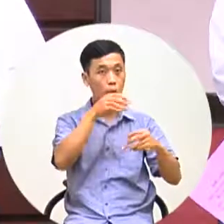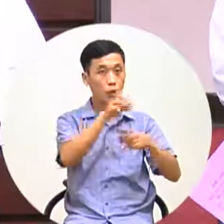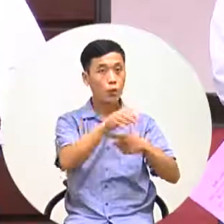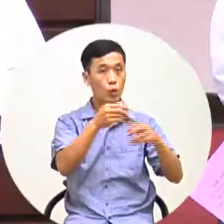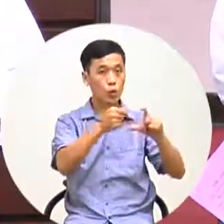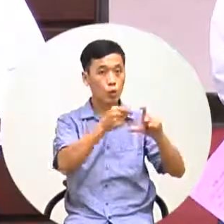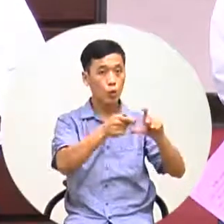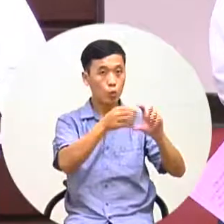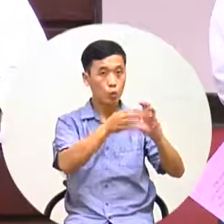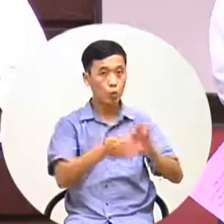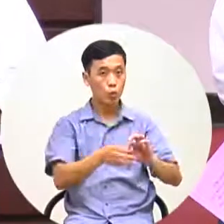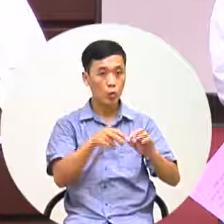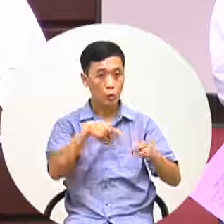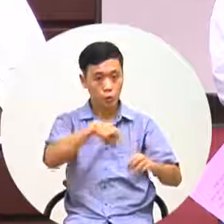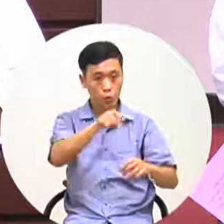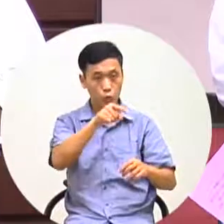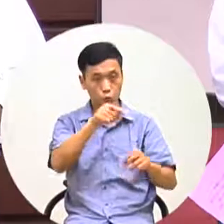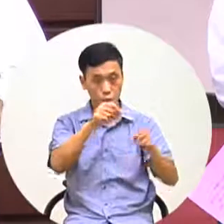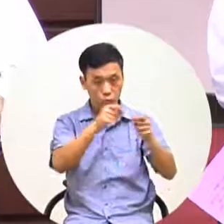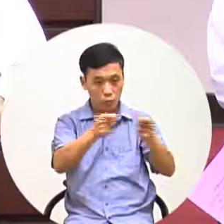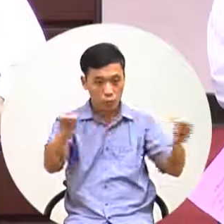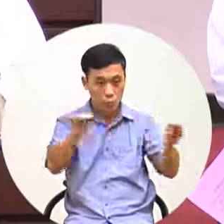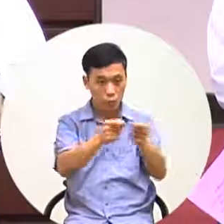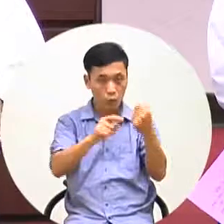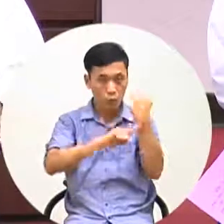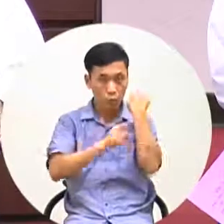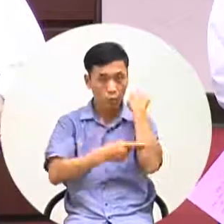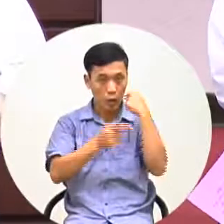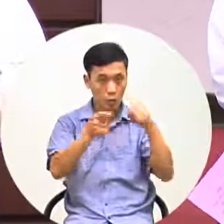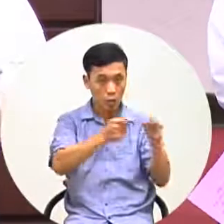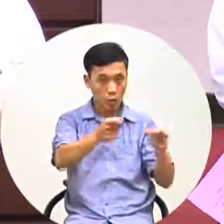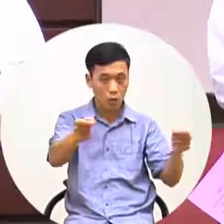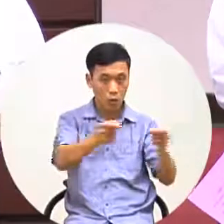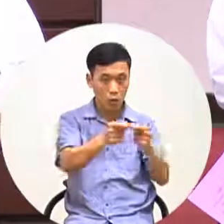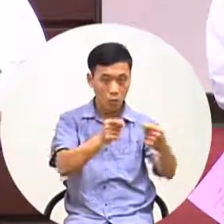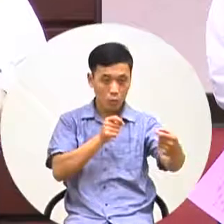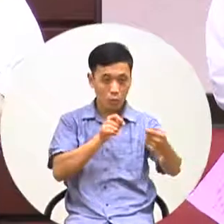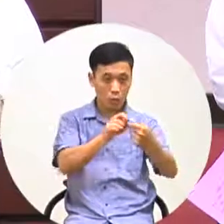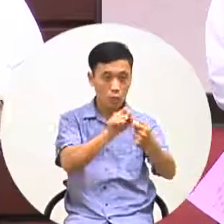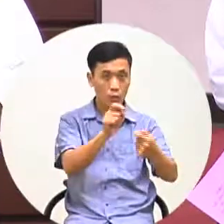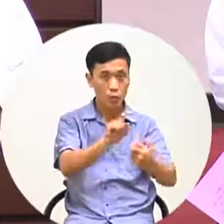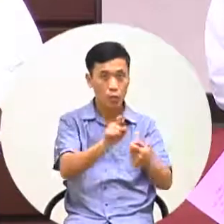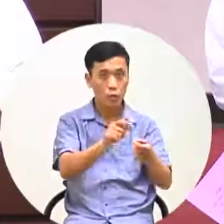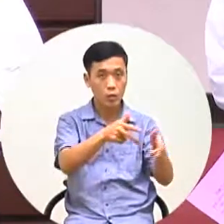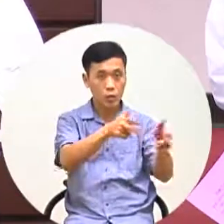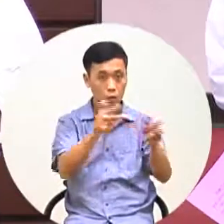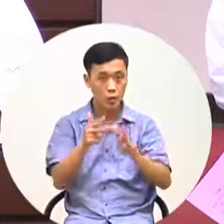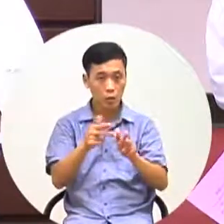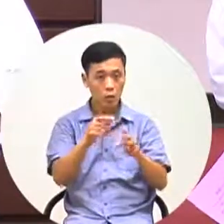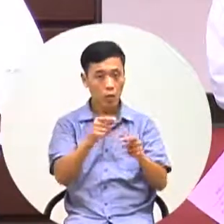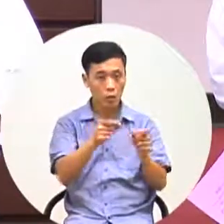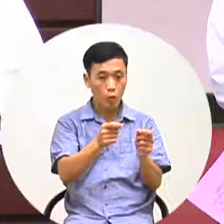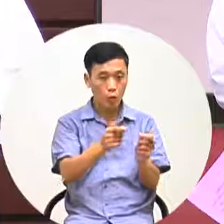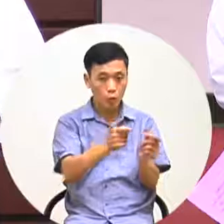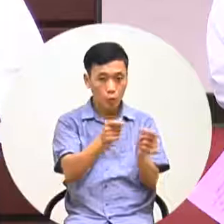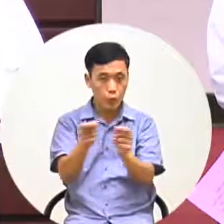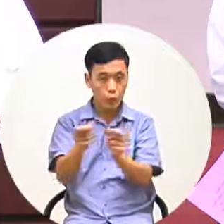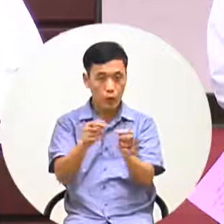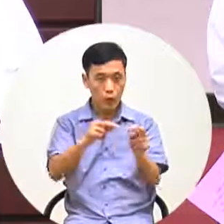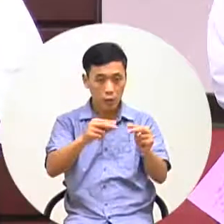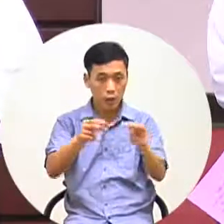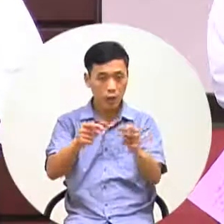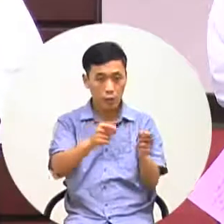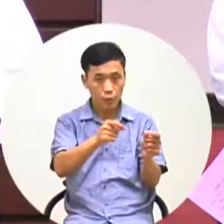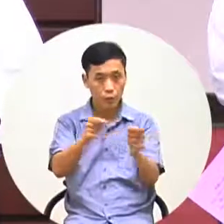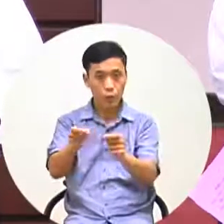是不是这个桥梁稍微做一个位置的稍微微调， 不影响整体交通的安全，也不